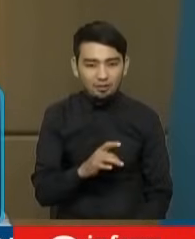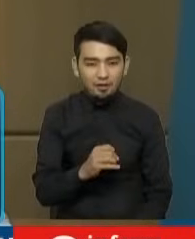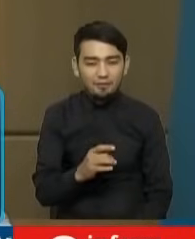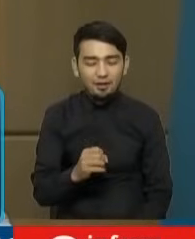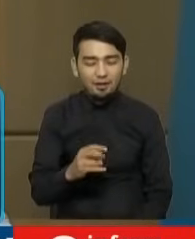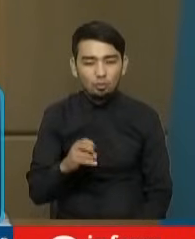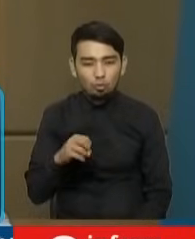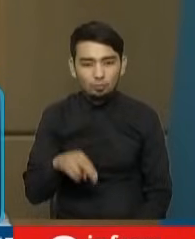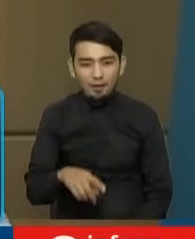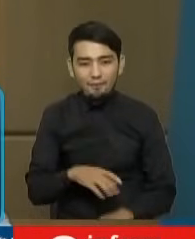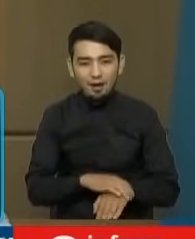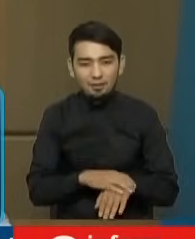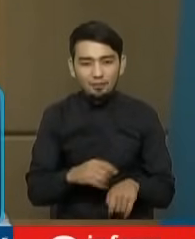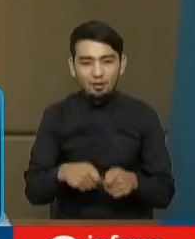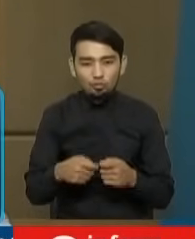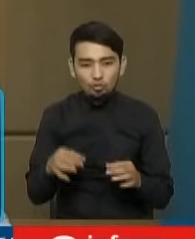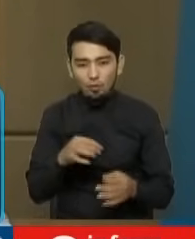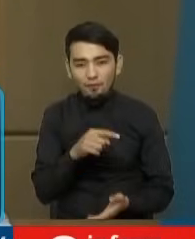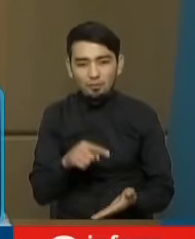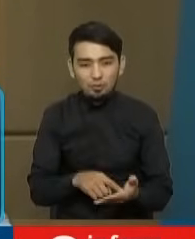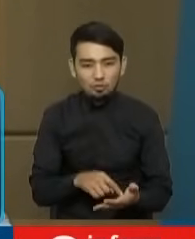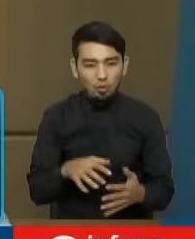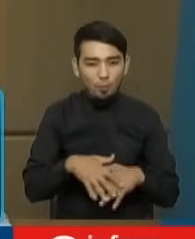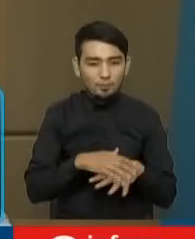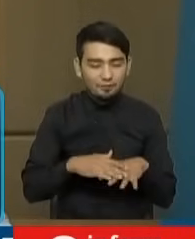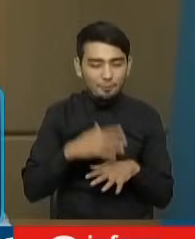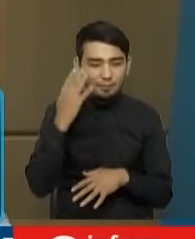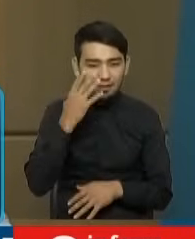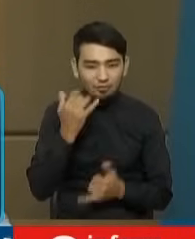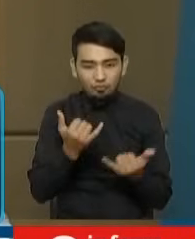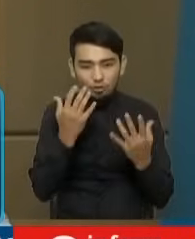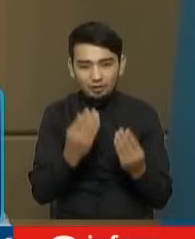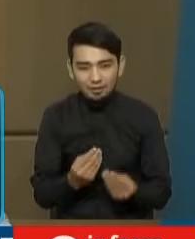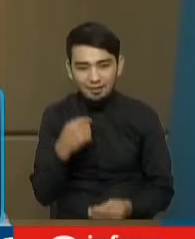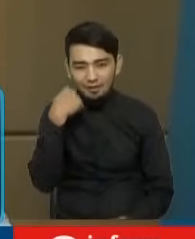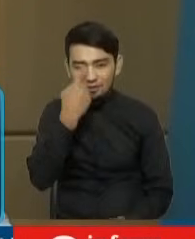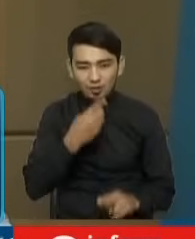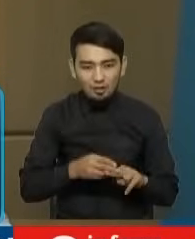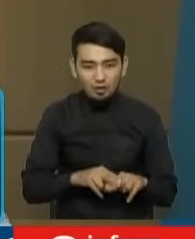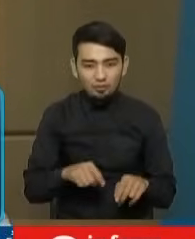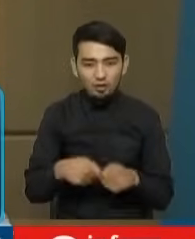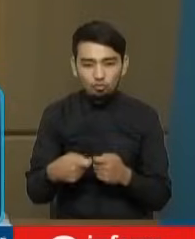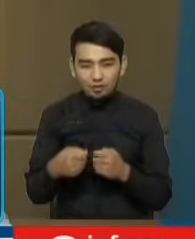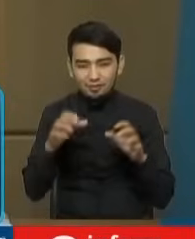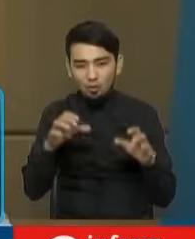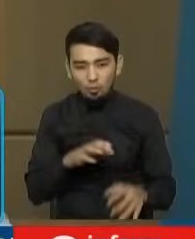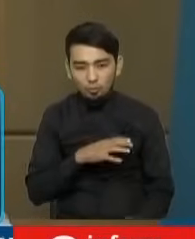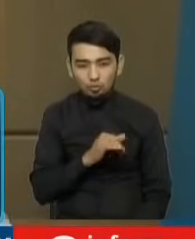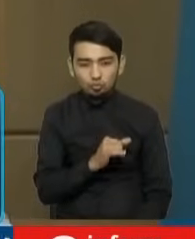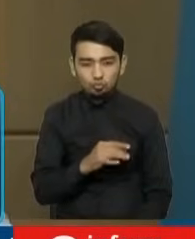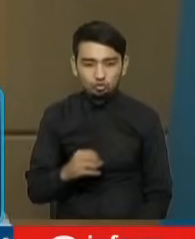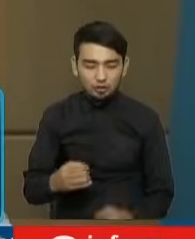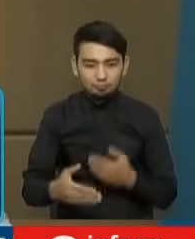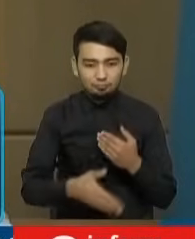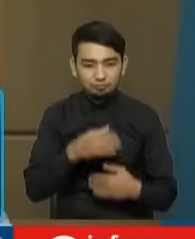эти факты были связаны с нарушением опросов общественного мнения. На сегодняшний день лица, нарушившие законодательство, уже привлечены